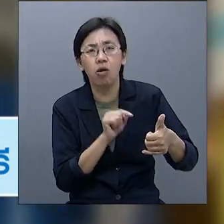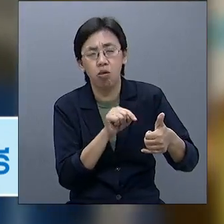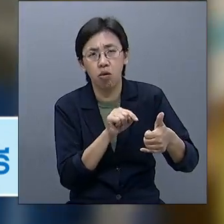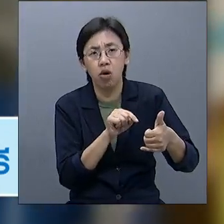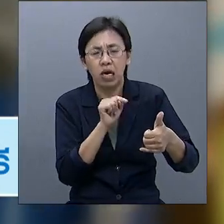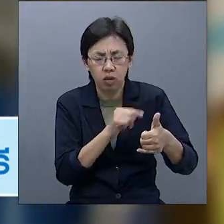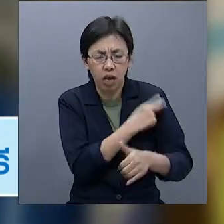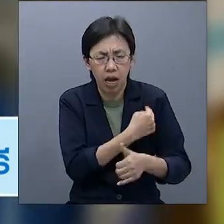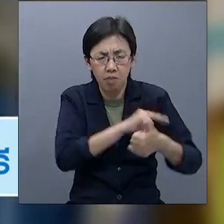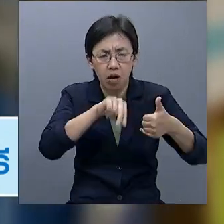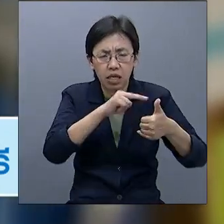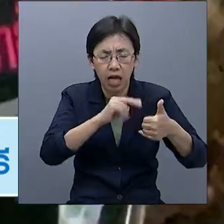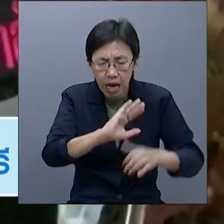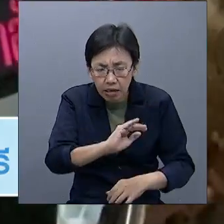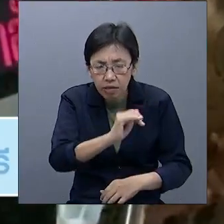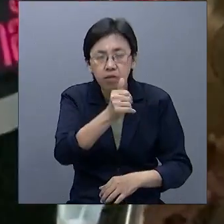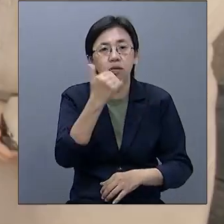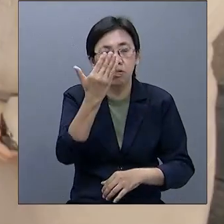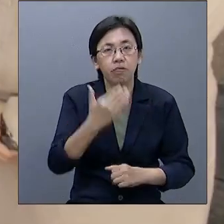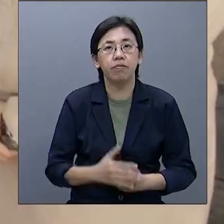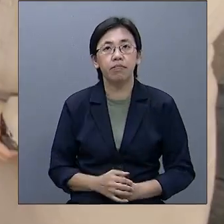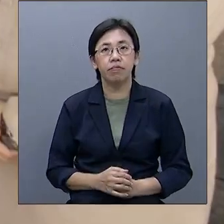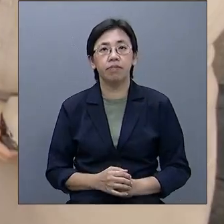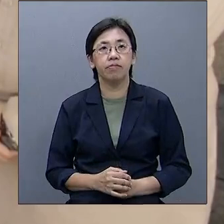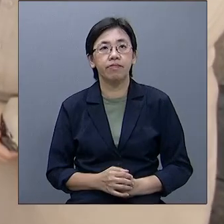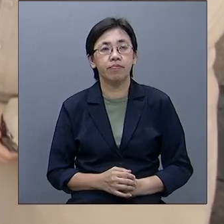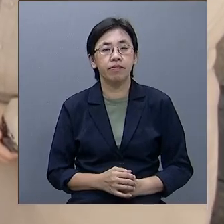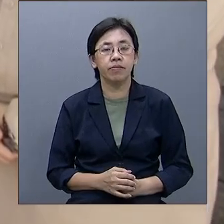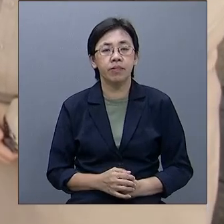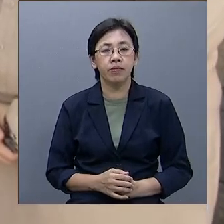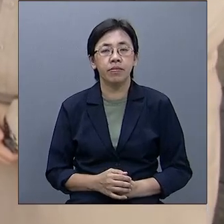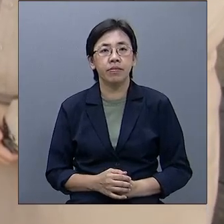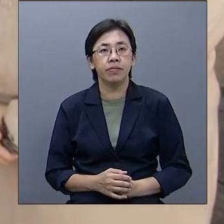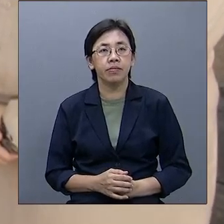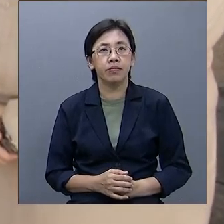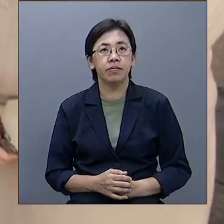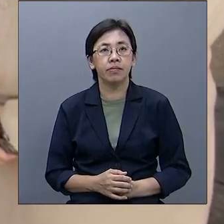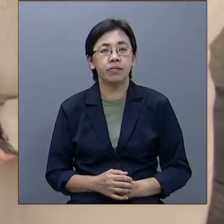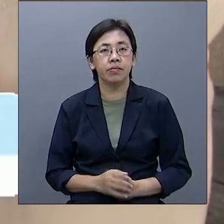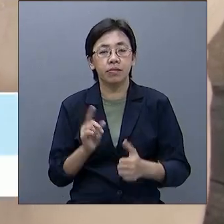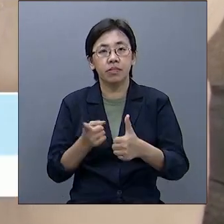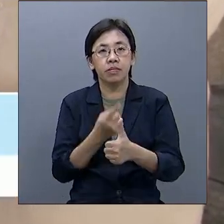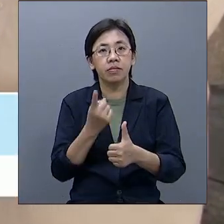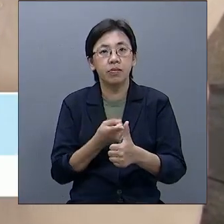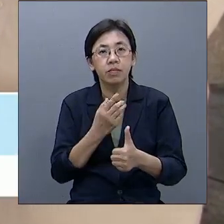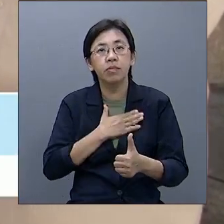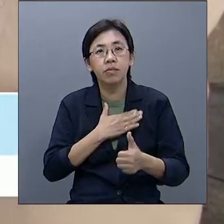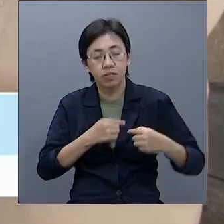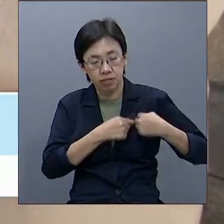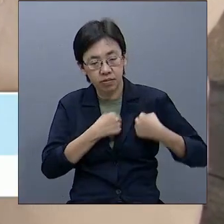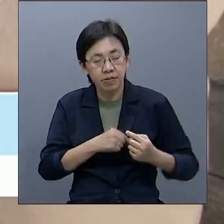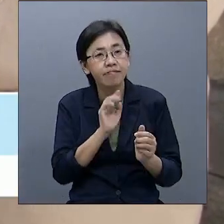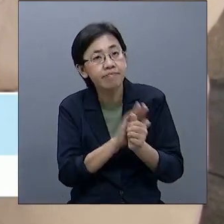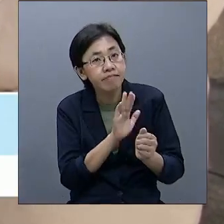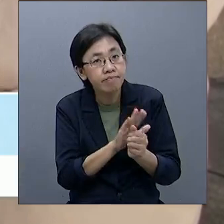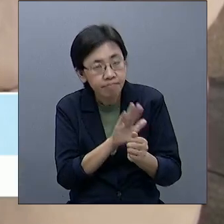รักษาตัวให้หายก่อนค่ะ งานต้นๆเนี่ยนะครับอันดับที่หนึ่งเลยนะครับเราก็มาให้กำลังใจเนาะอัน